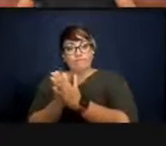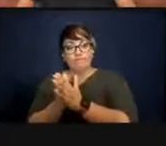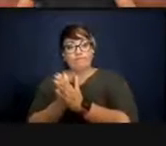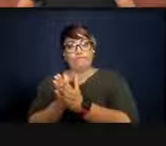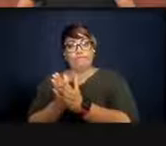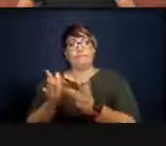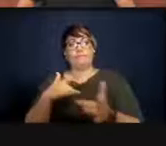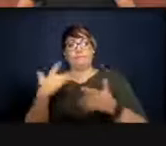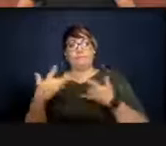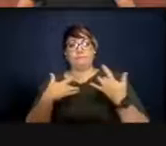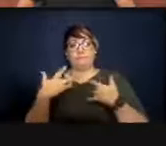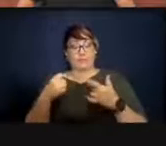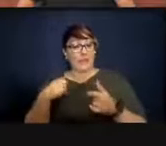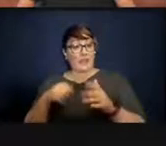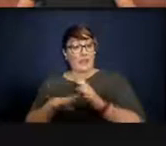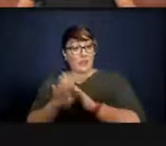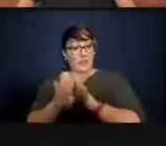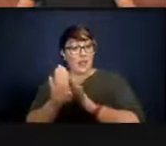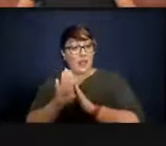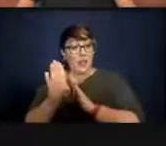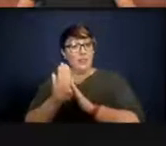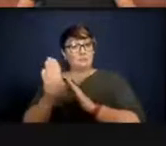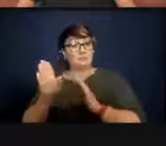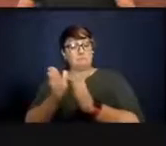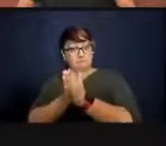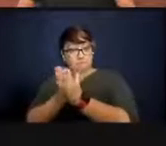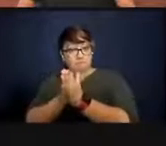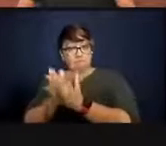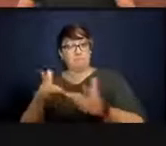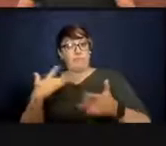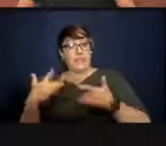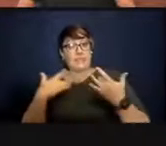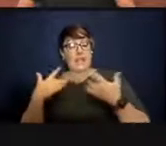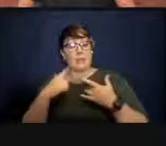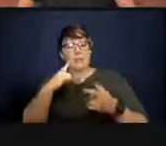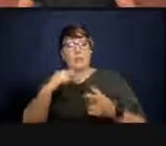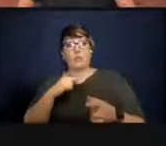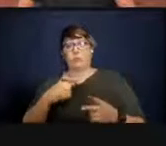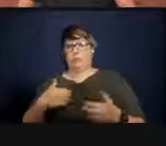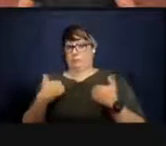أهمية التحقيق ما أنتم شغوفون من أجله.